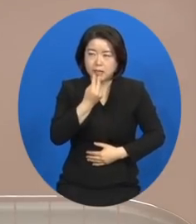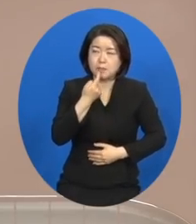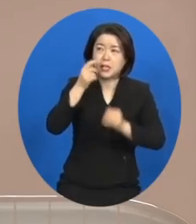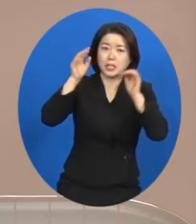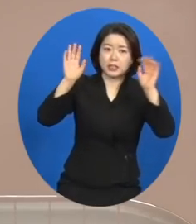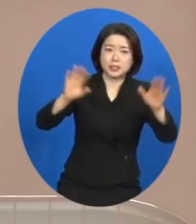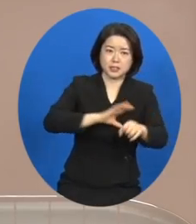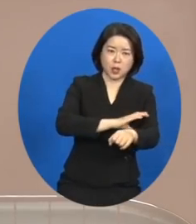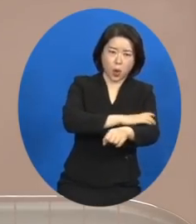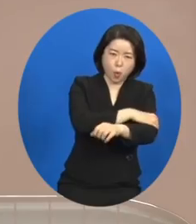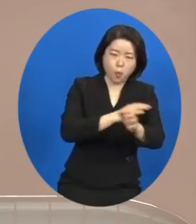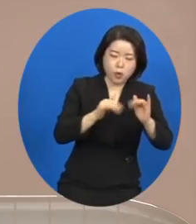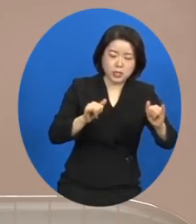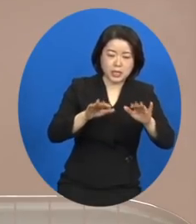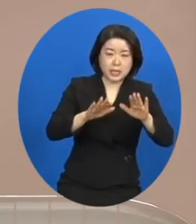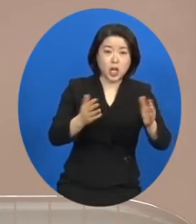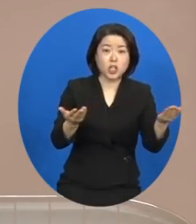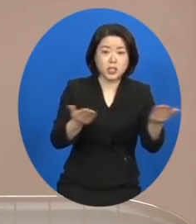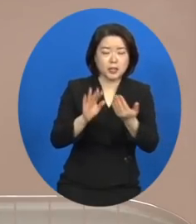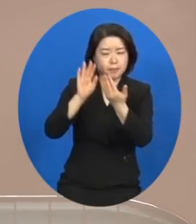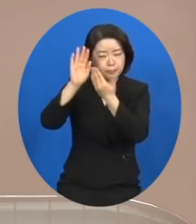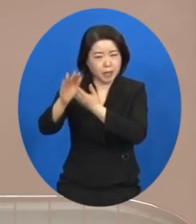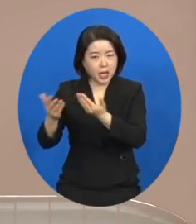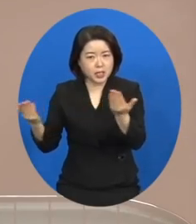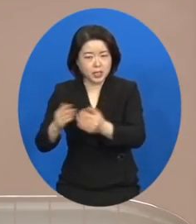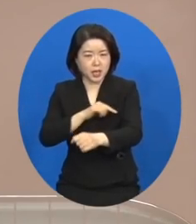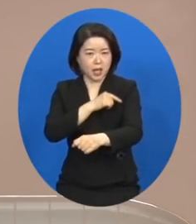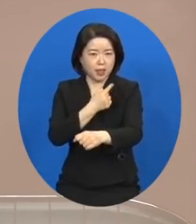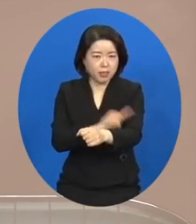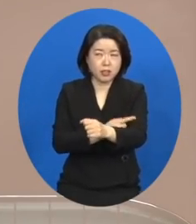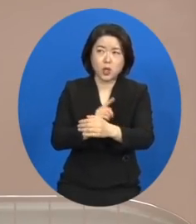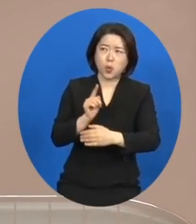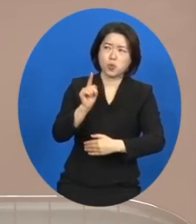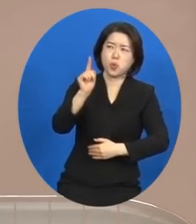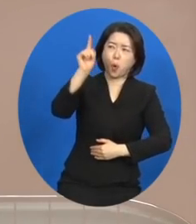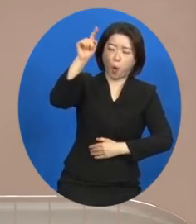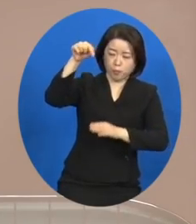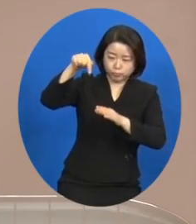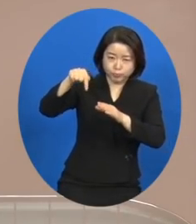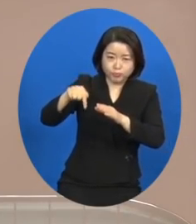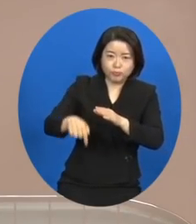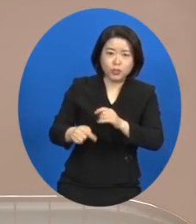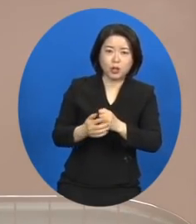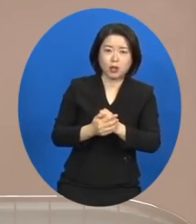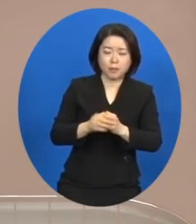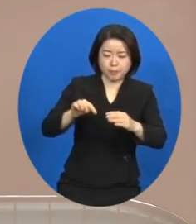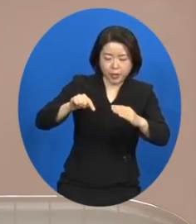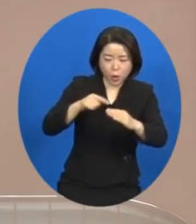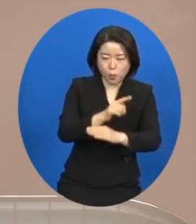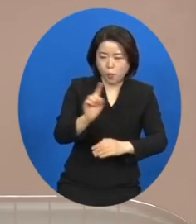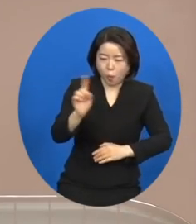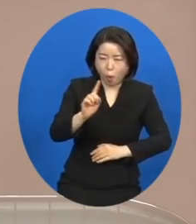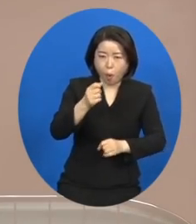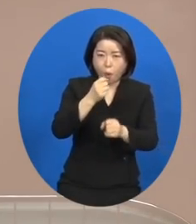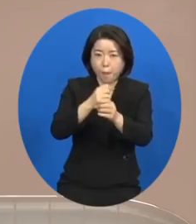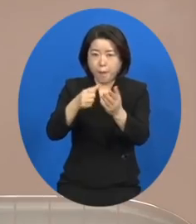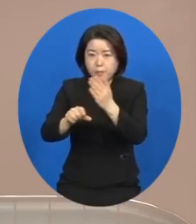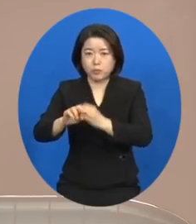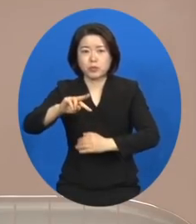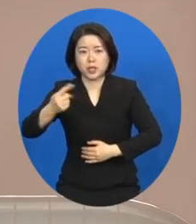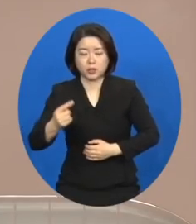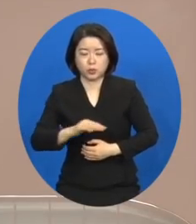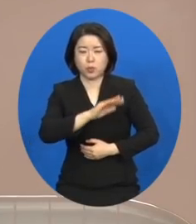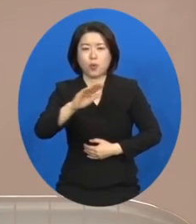천사들이나 권세자들이나 현재일이나 장래일이나 능력이나 높음이나 깊음이나 다른 아무 피조물이라도 우리를 우리